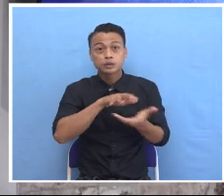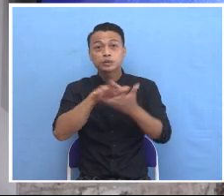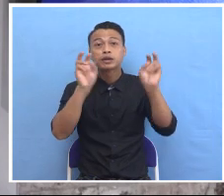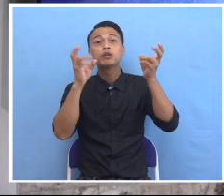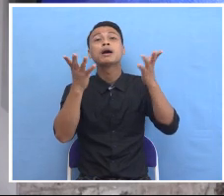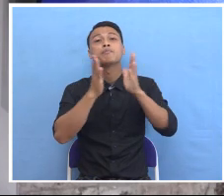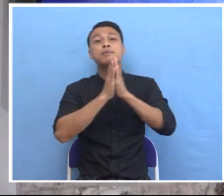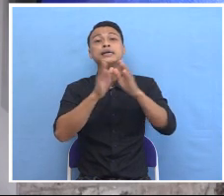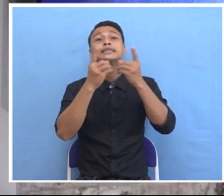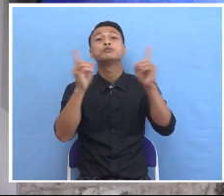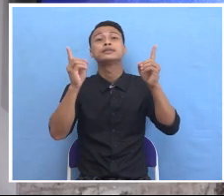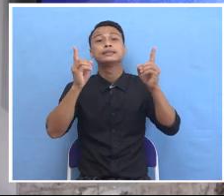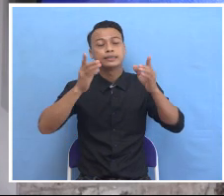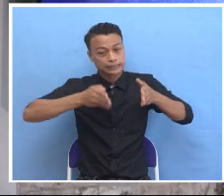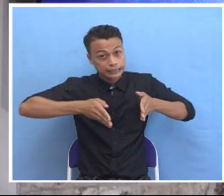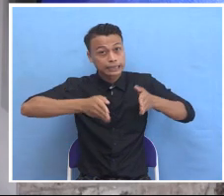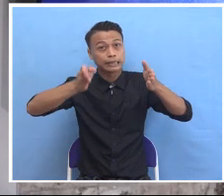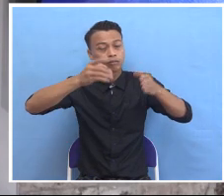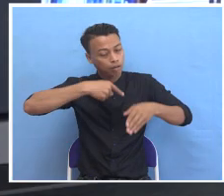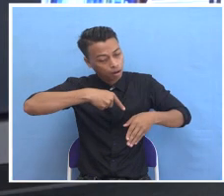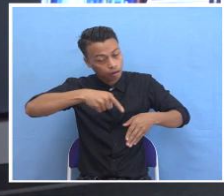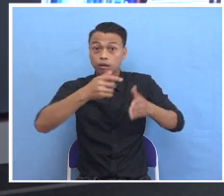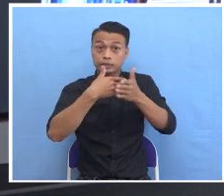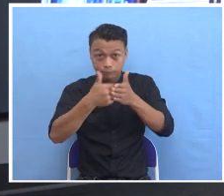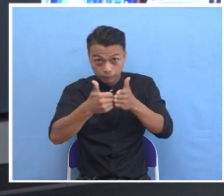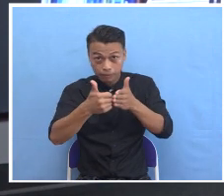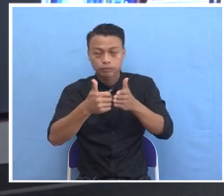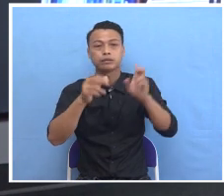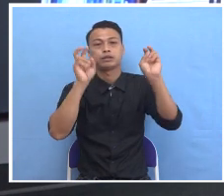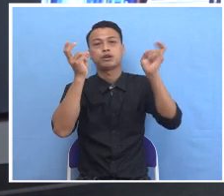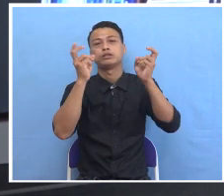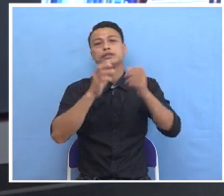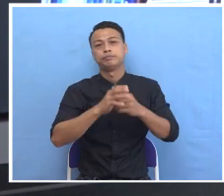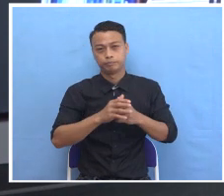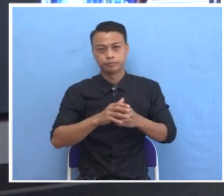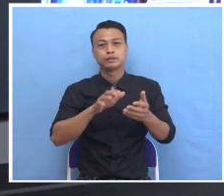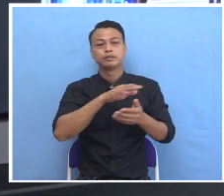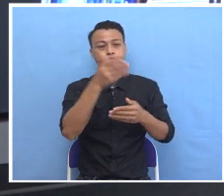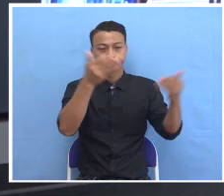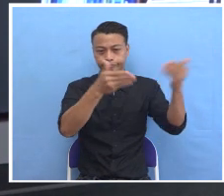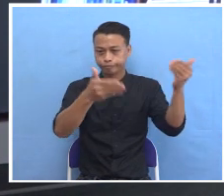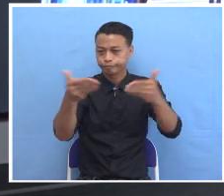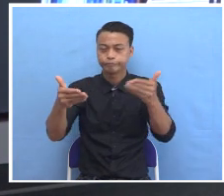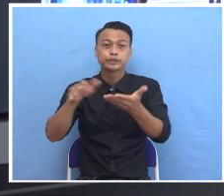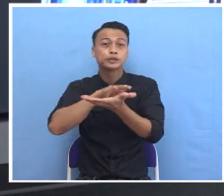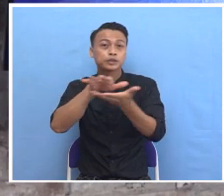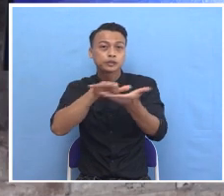စီဆက်လက်ရှင်သန်နိုင်မလားဆိုတာကိုကျွန်တော်တို့ဆွေးနွေးခဲ့ကြတာဖြစ်ပါတယ်တက်ရောက်ဆွေးနွေးပေးကြတဲ့အဓိကဆွေးနွေးသူတွေကျေးဇူး